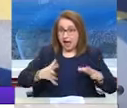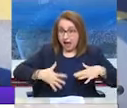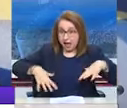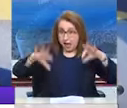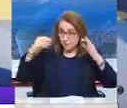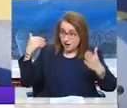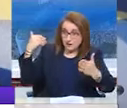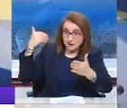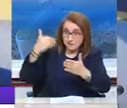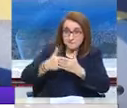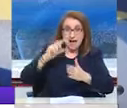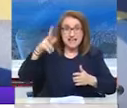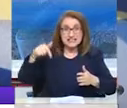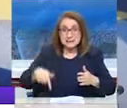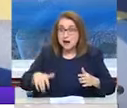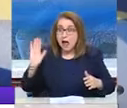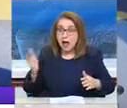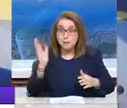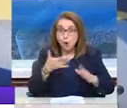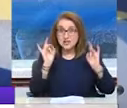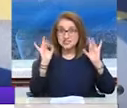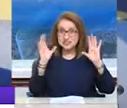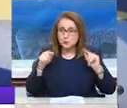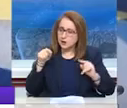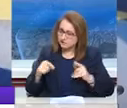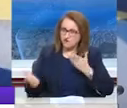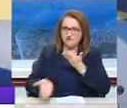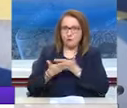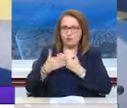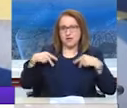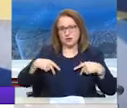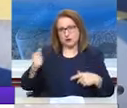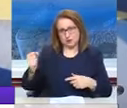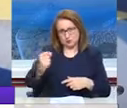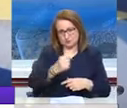μας. Τρίτον, καλύπτονται επιπλέον